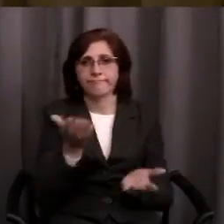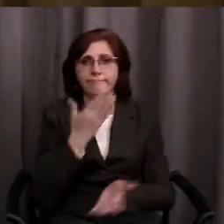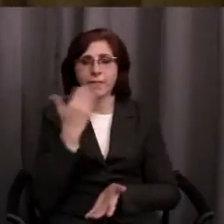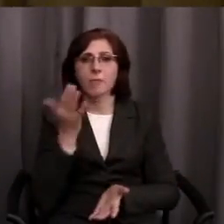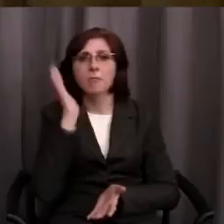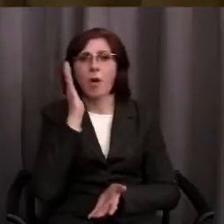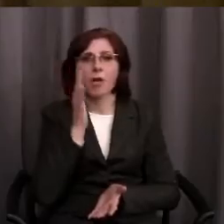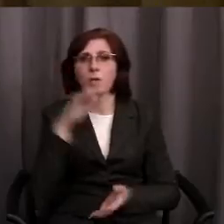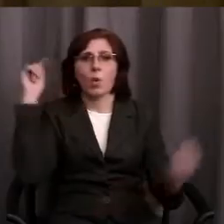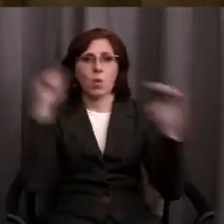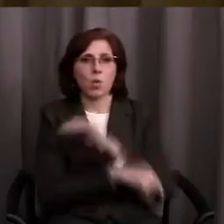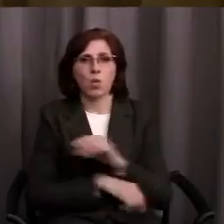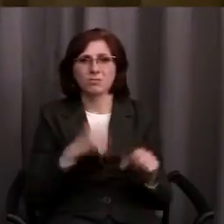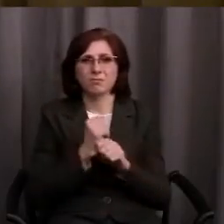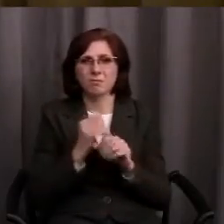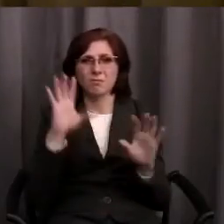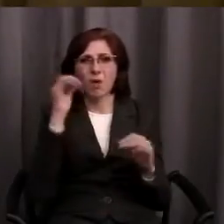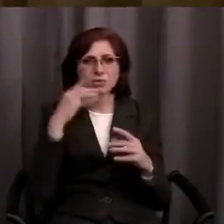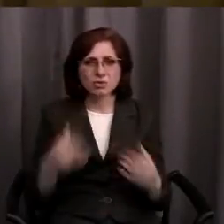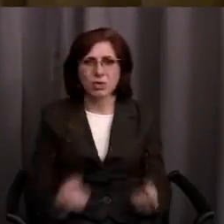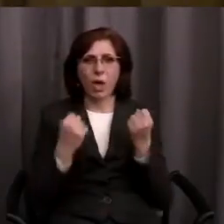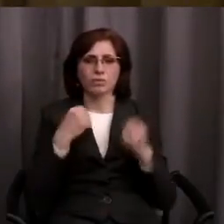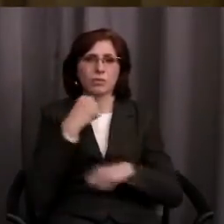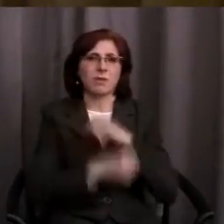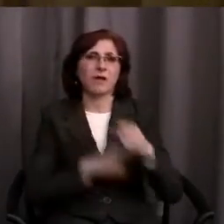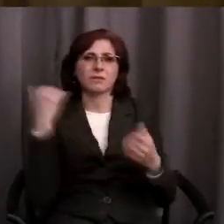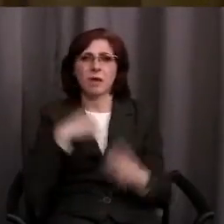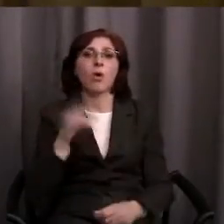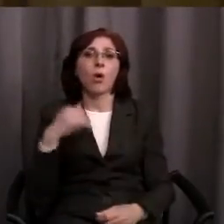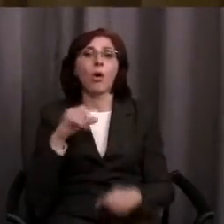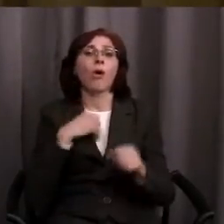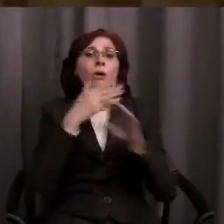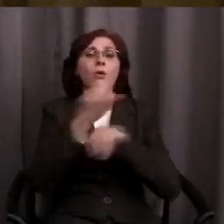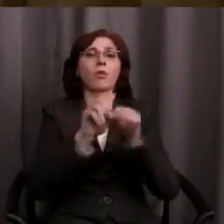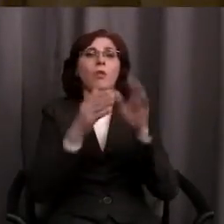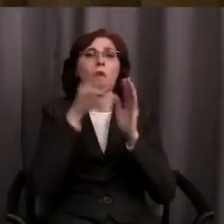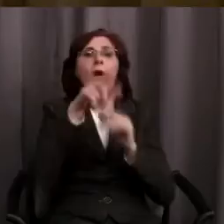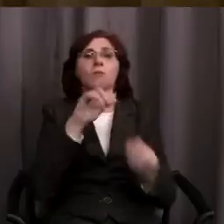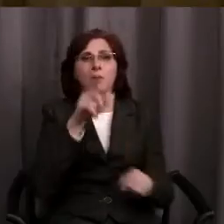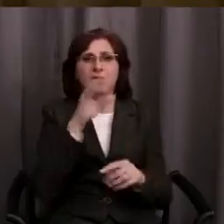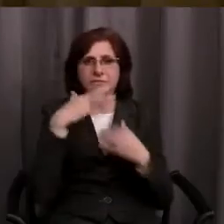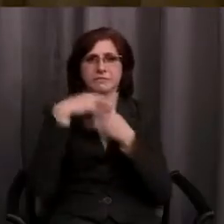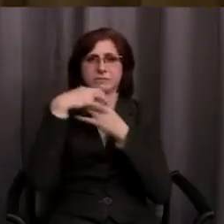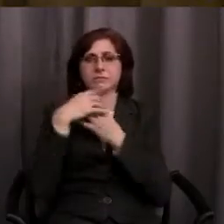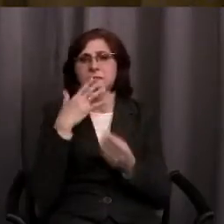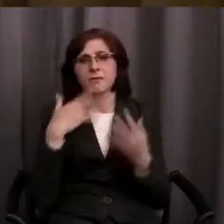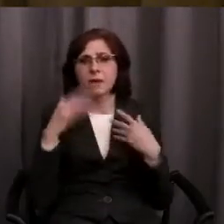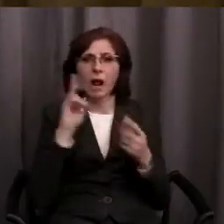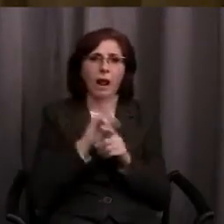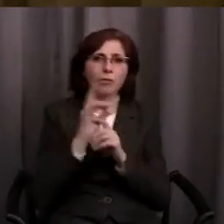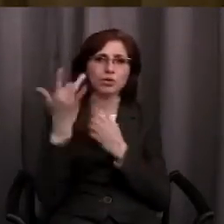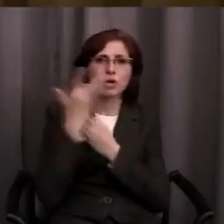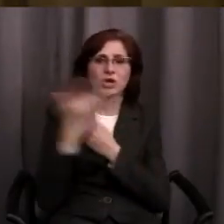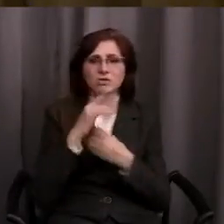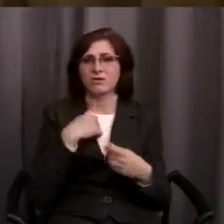potem uciekają z tej pracy, bo nie rozumieją tego, co się dzieje. No, ona nie będzie przychodziła do osoby, która na nią warczy, krzyczy albo